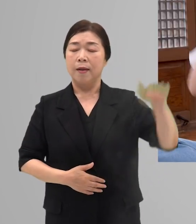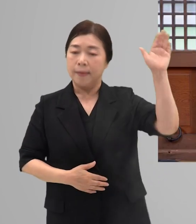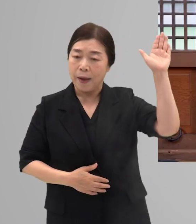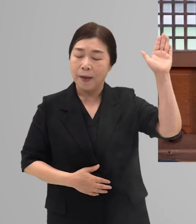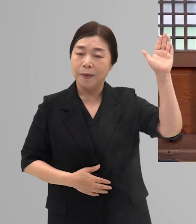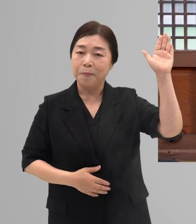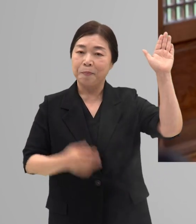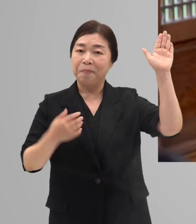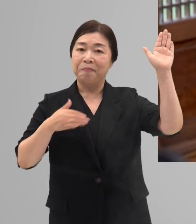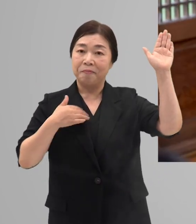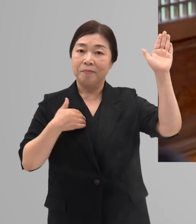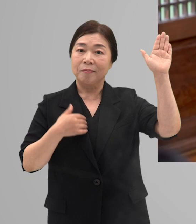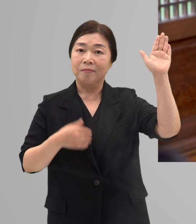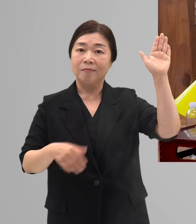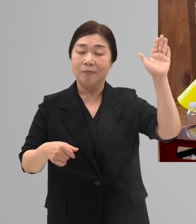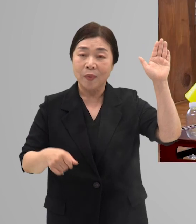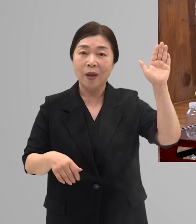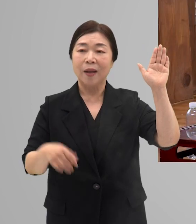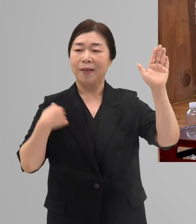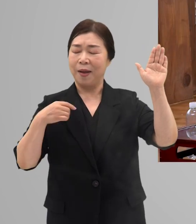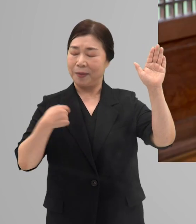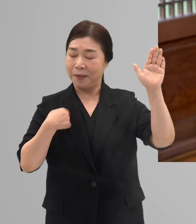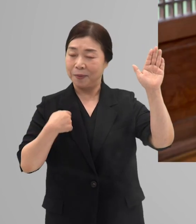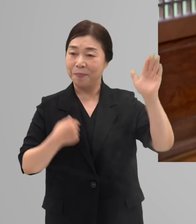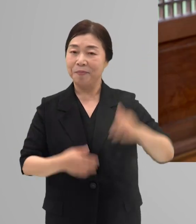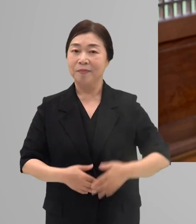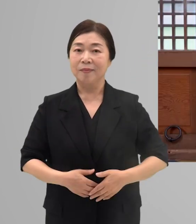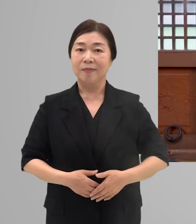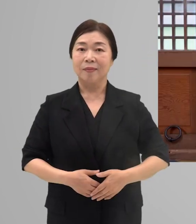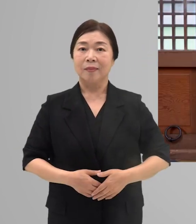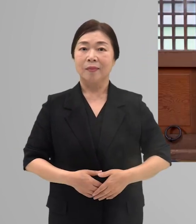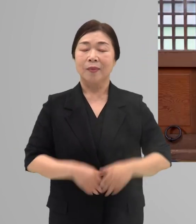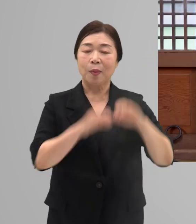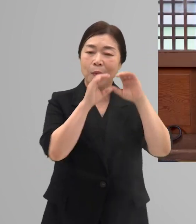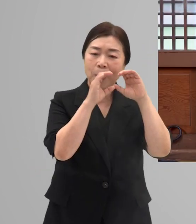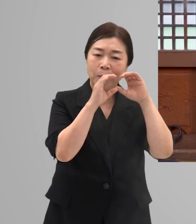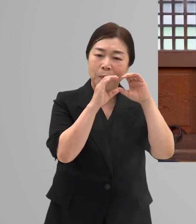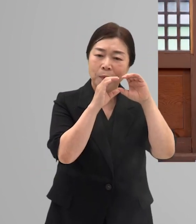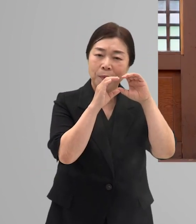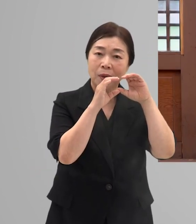정답. 도전하시죠. 5번까지 있었죠? 기억이 안 납니다.